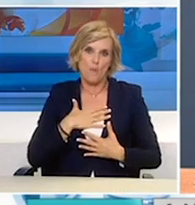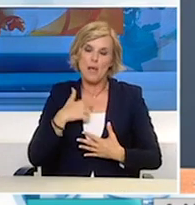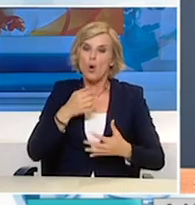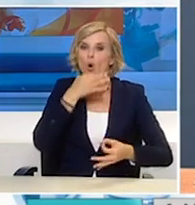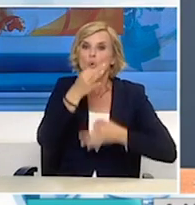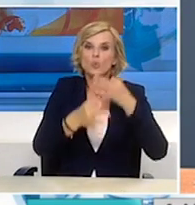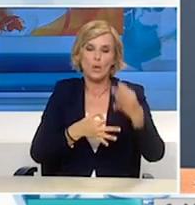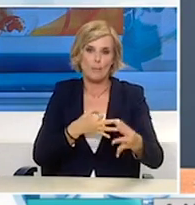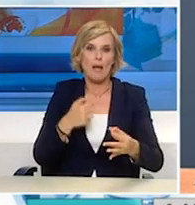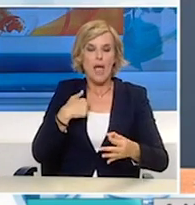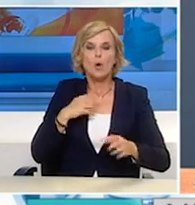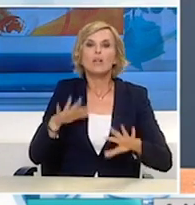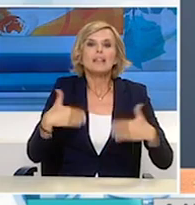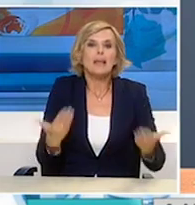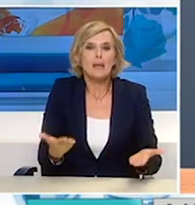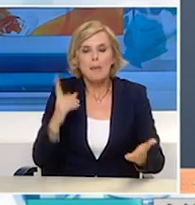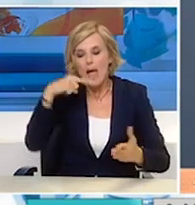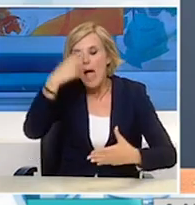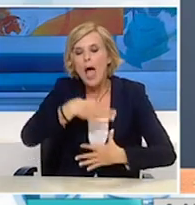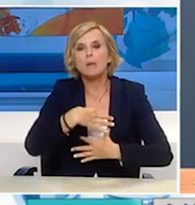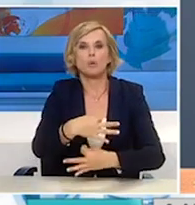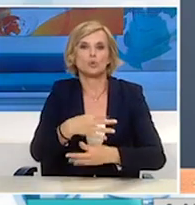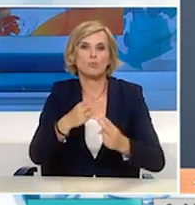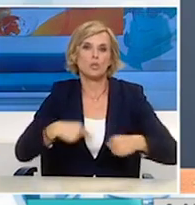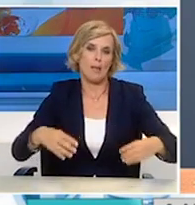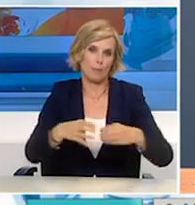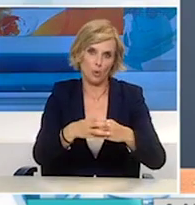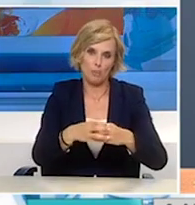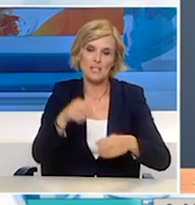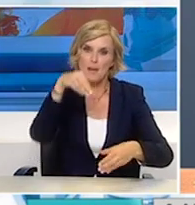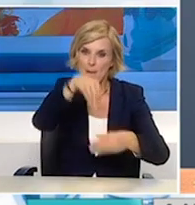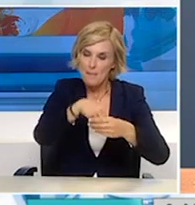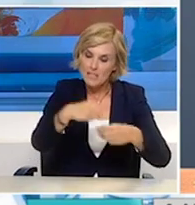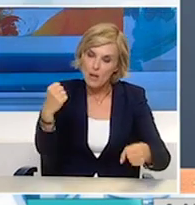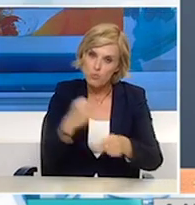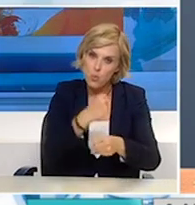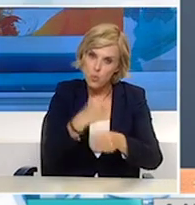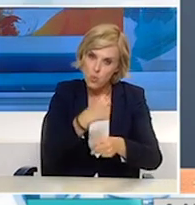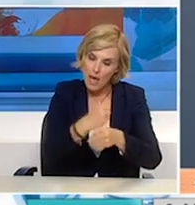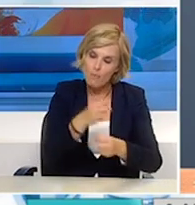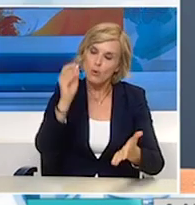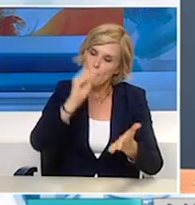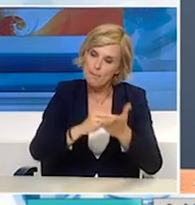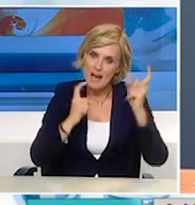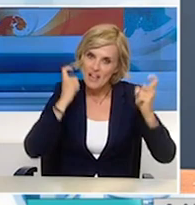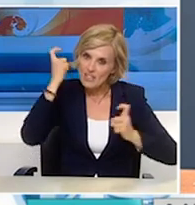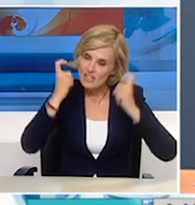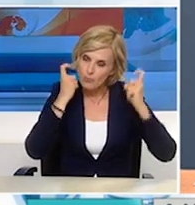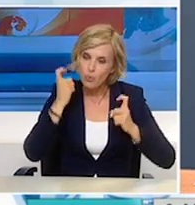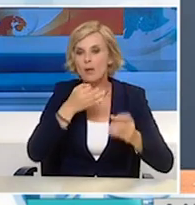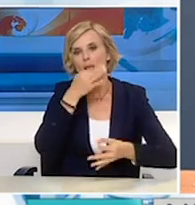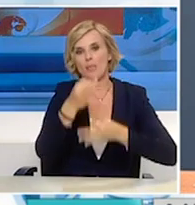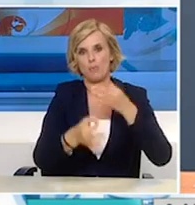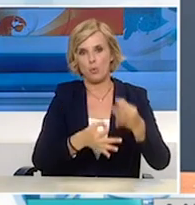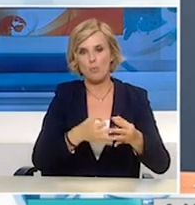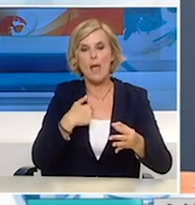Εγώ εκπροσωπώ την Επιτροπή. Η Επιτροπή έχει εισηγηθεί για τους κανόνες και θα συνεχίσει να εισηγείται για τους κανόνες και θα επανεξετάσει τα δεδομένα όταν έρθει εκείνη η στιγμή.